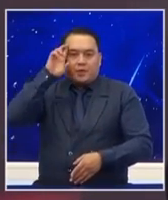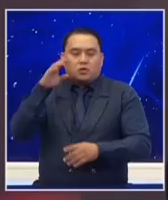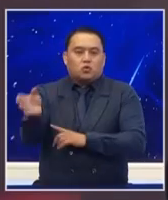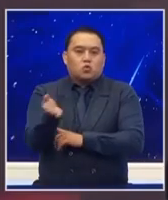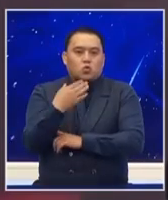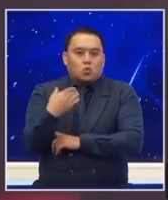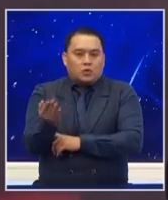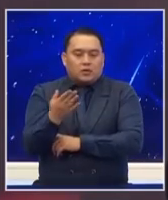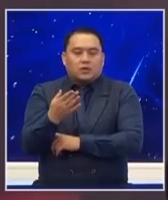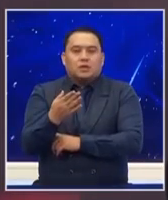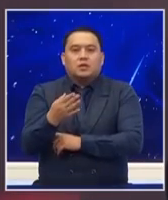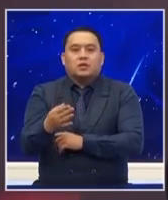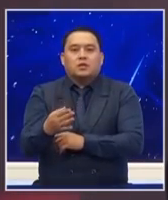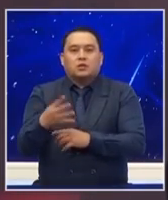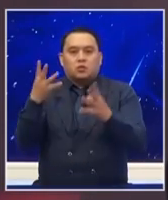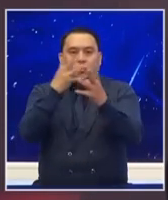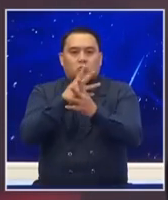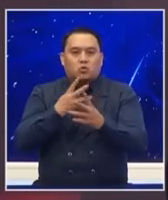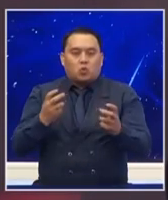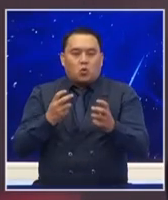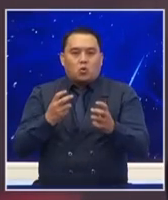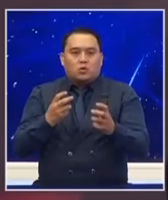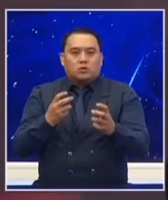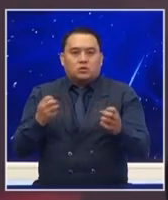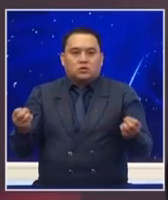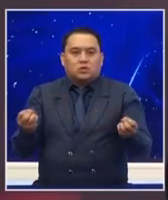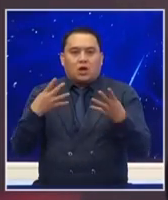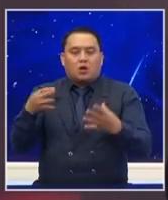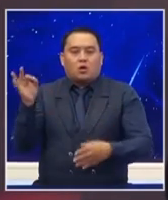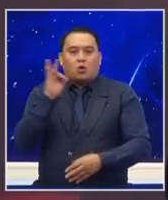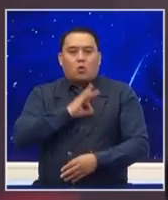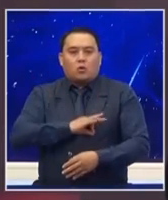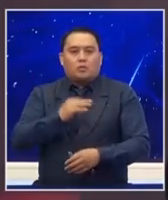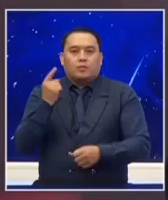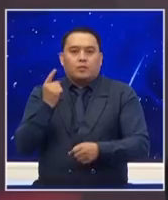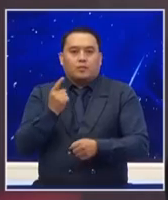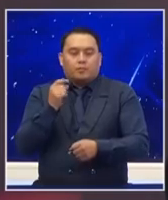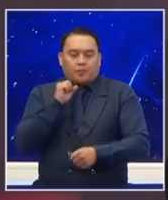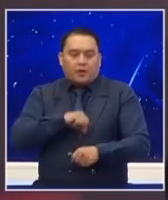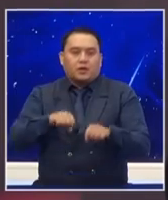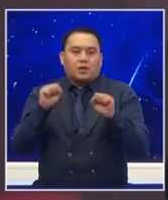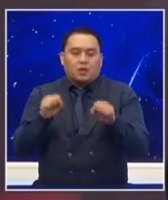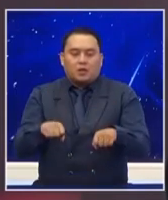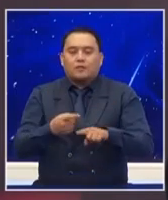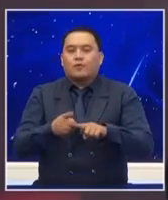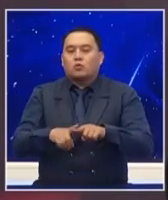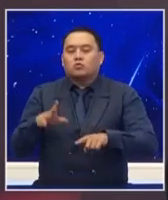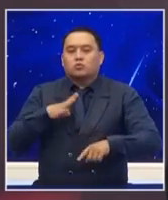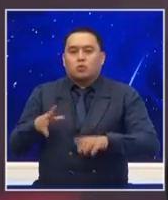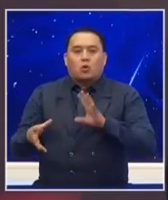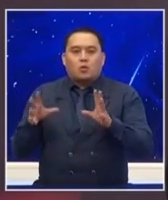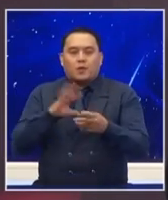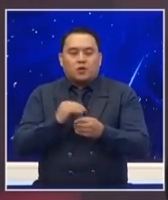туын тәуліктің қараңғы уақытында жарық құралдарын қолданбай пайдалана алады. Жалпы